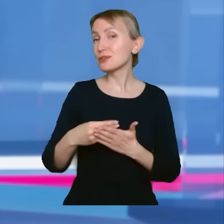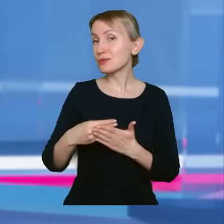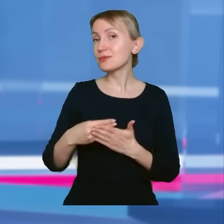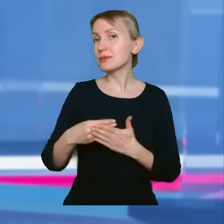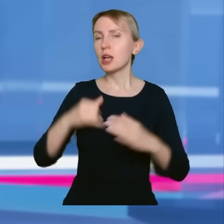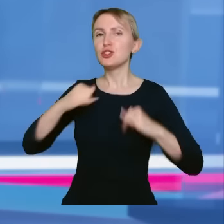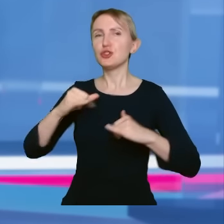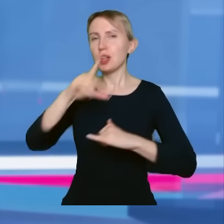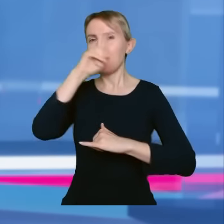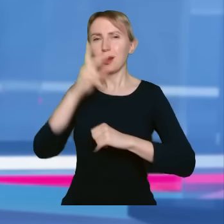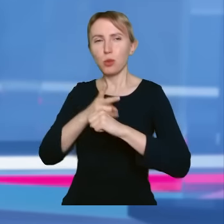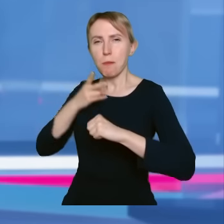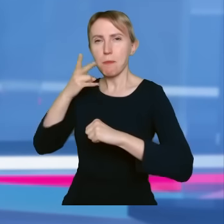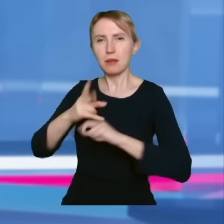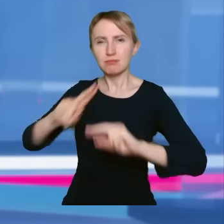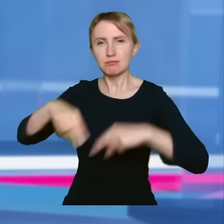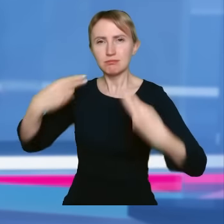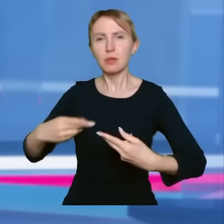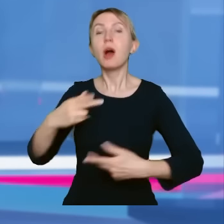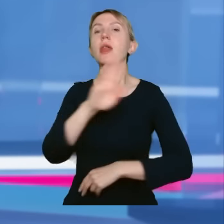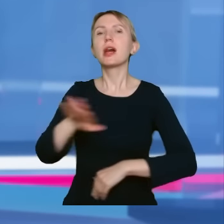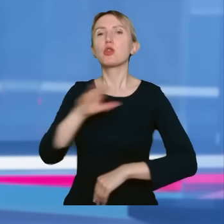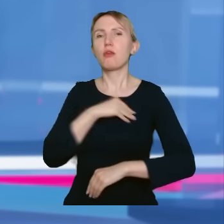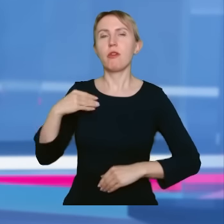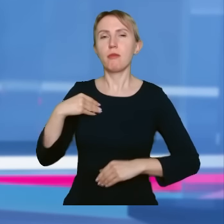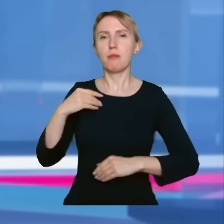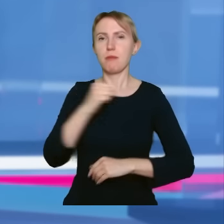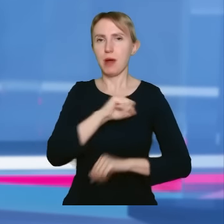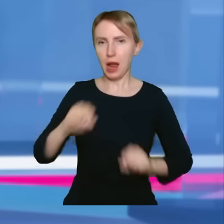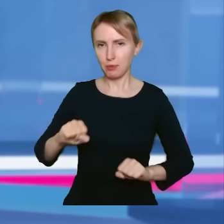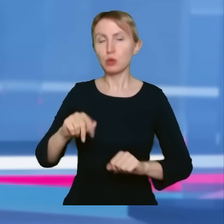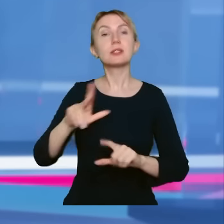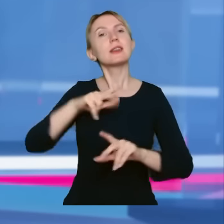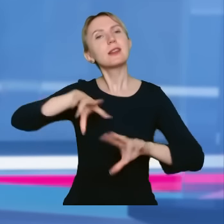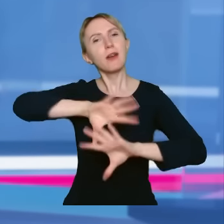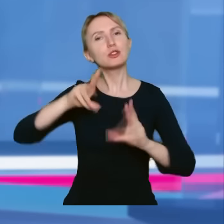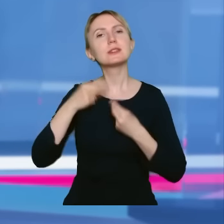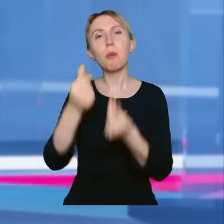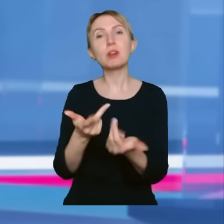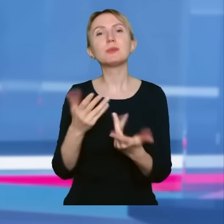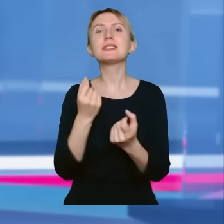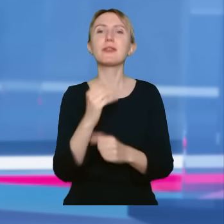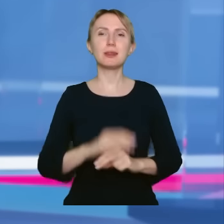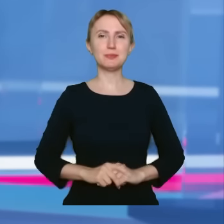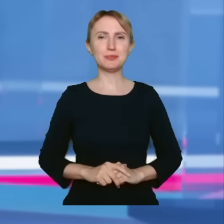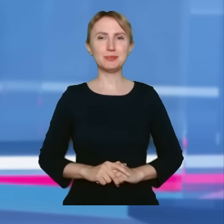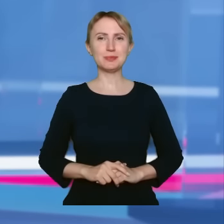silnych ludzi do Narodowego Banku Polskiego, ile może nas wszystkich kosztować, ale to już dosłownie za moment.